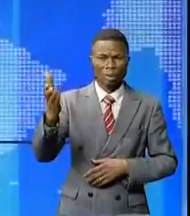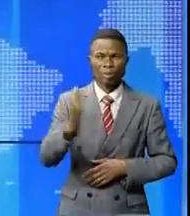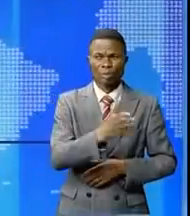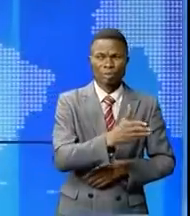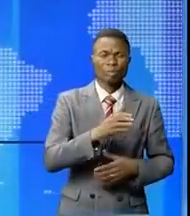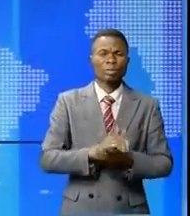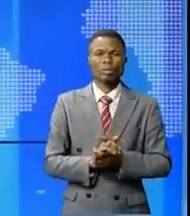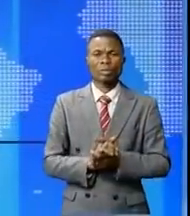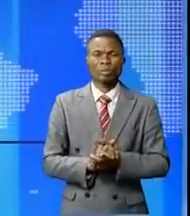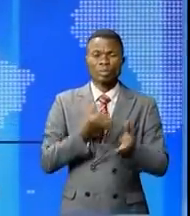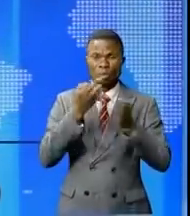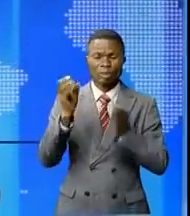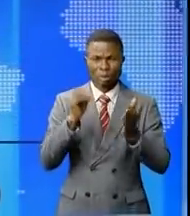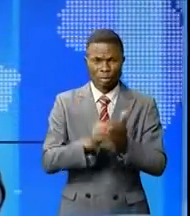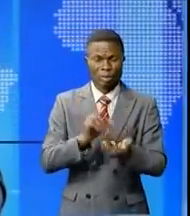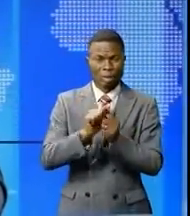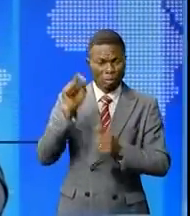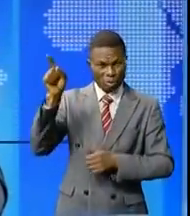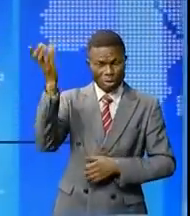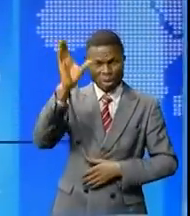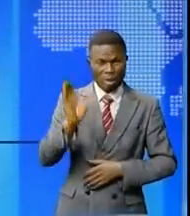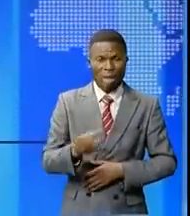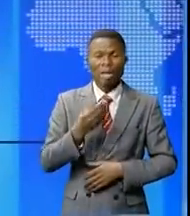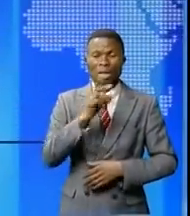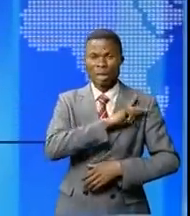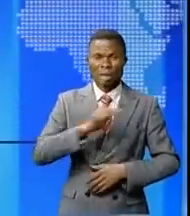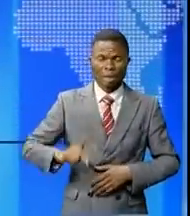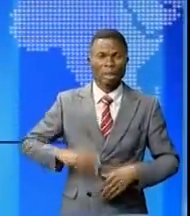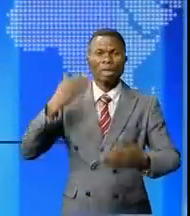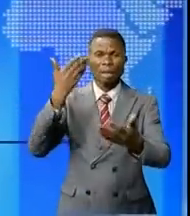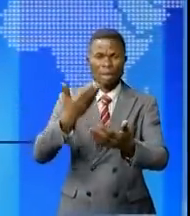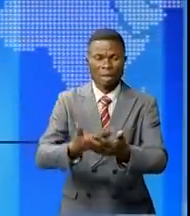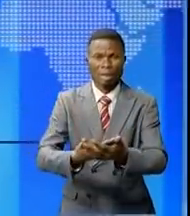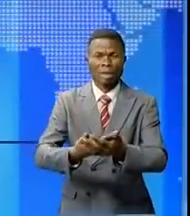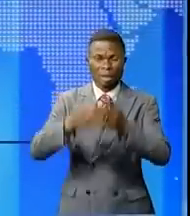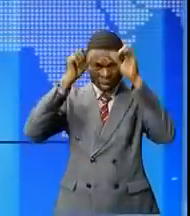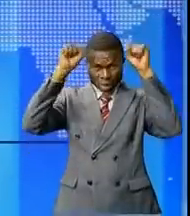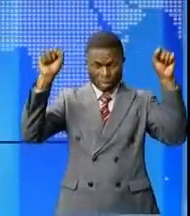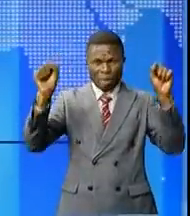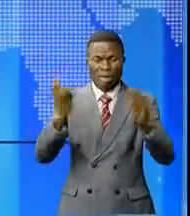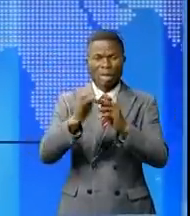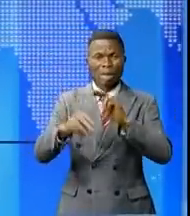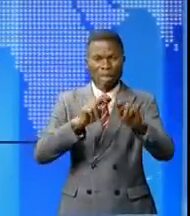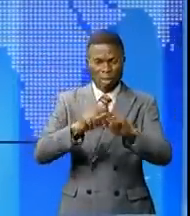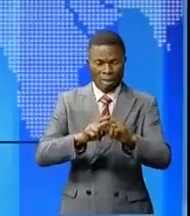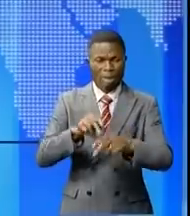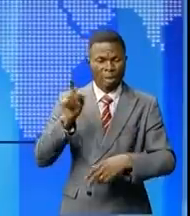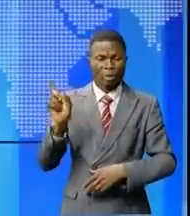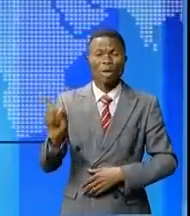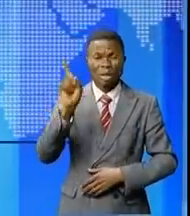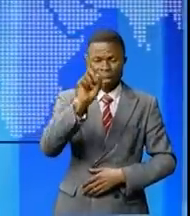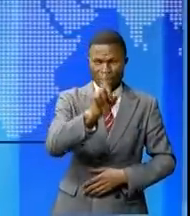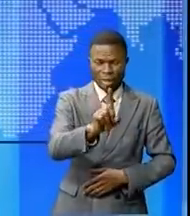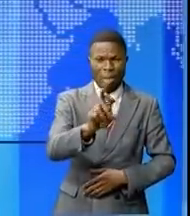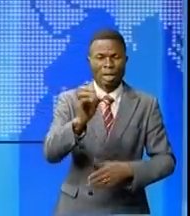vous parlez toujours d'un combat on nous signale également l'arrivée du président de l'assemblée nationale christophe moscou d'y un